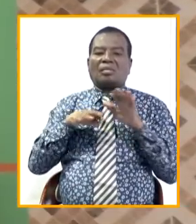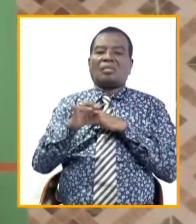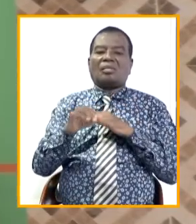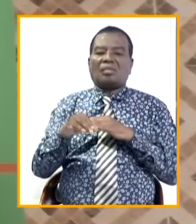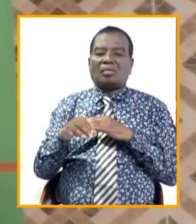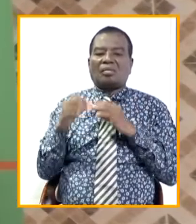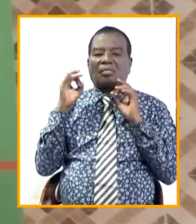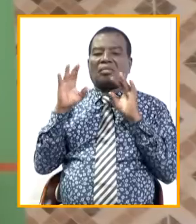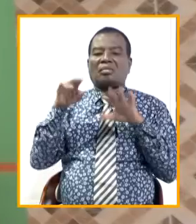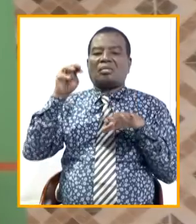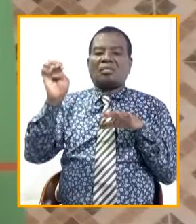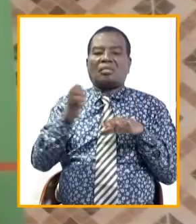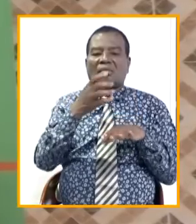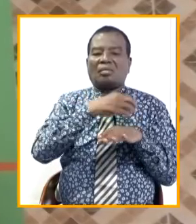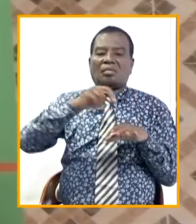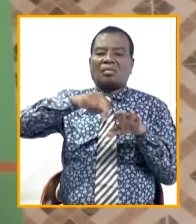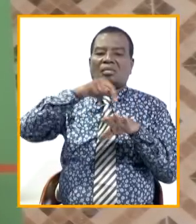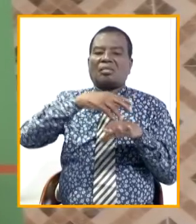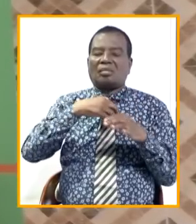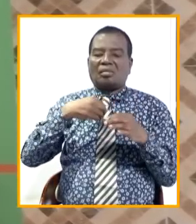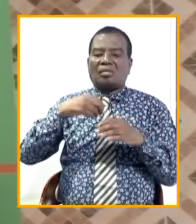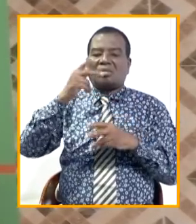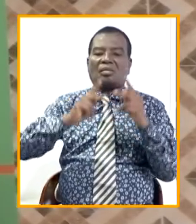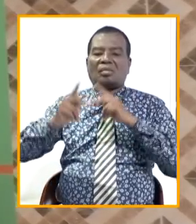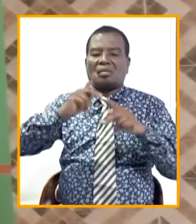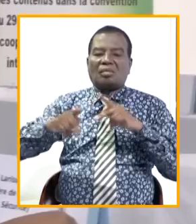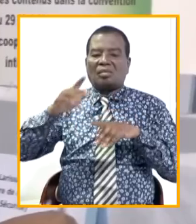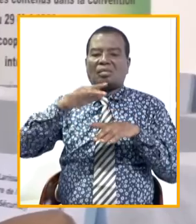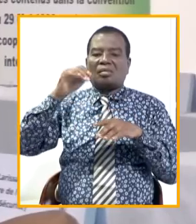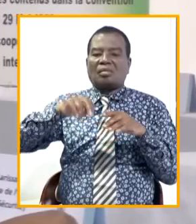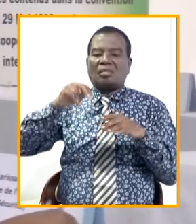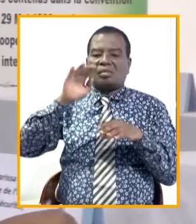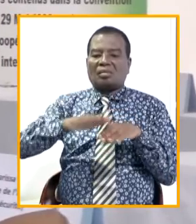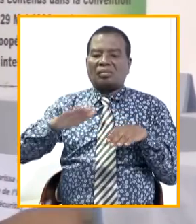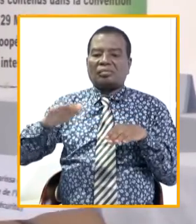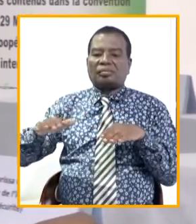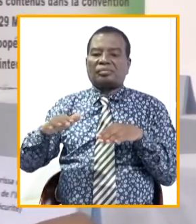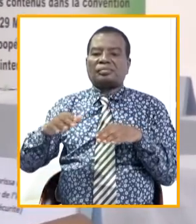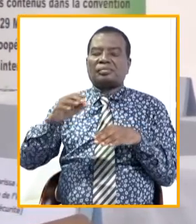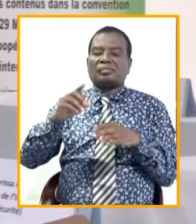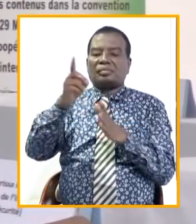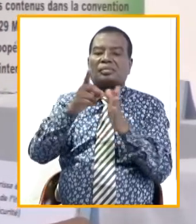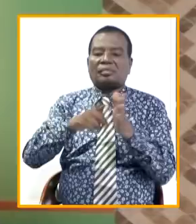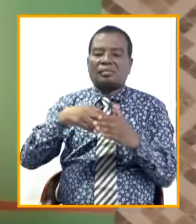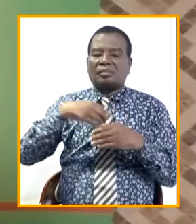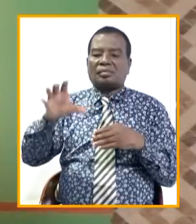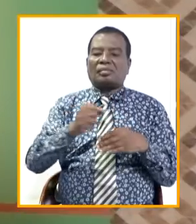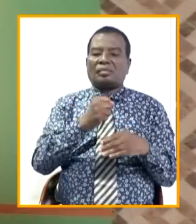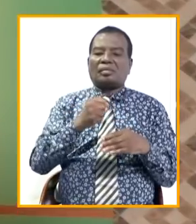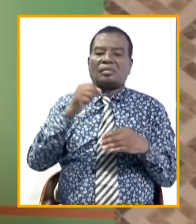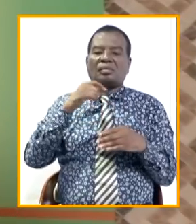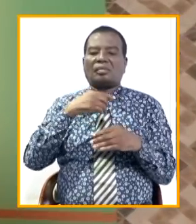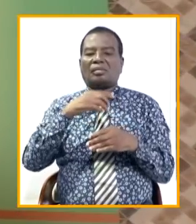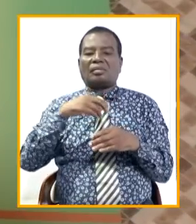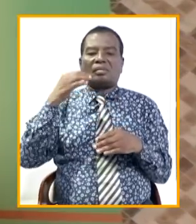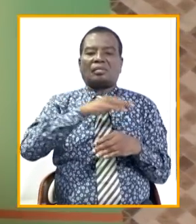des vulnérabilités au niveau de la population, surtout au niveau des enfants. Un décret a été pris, ces membres